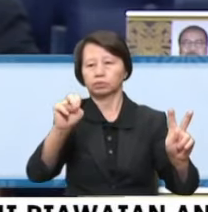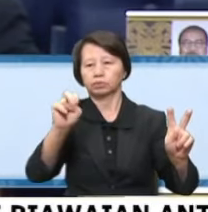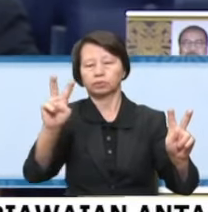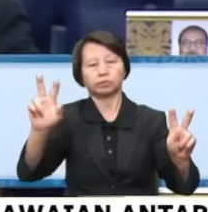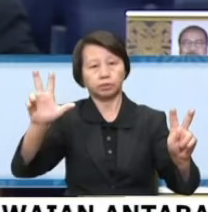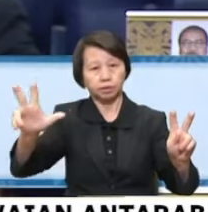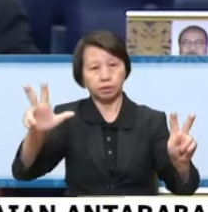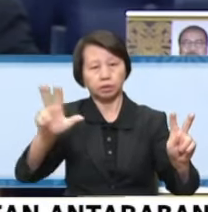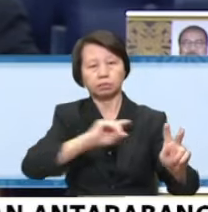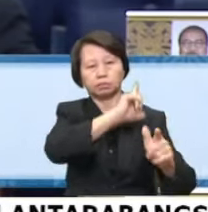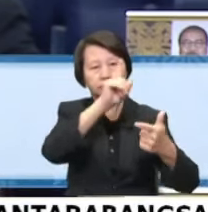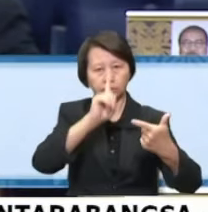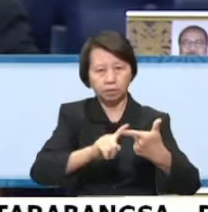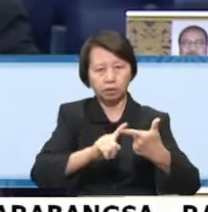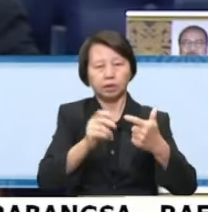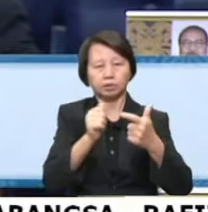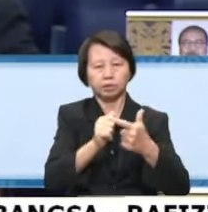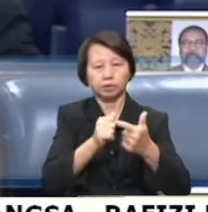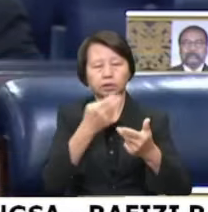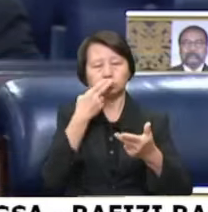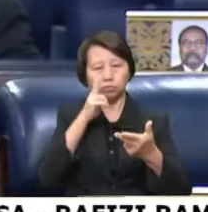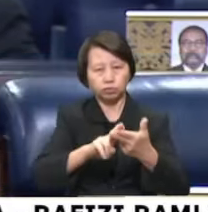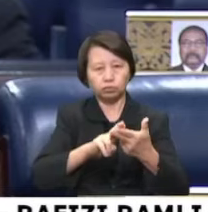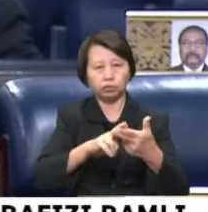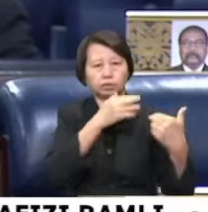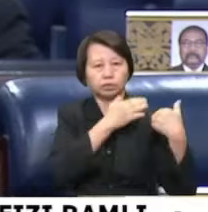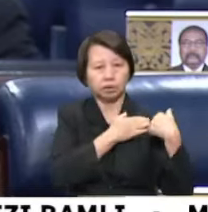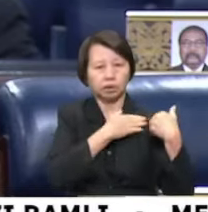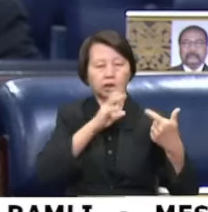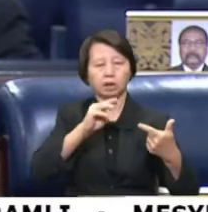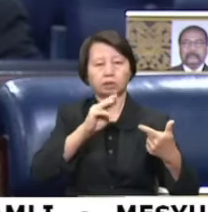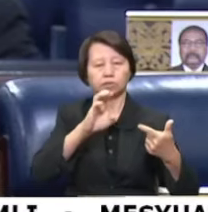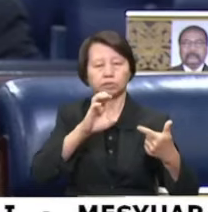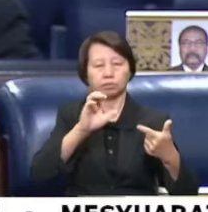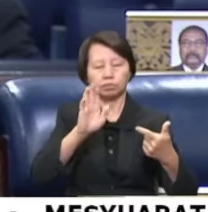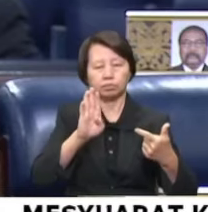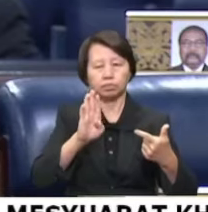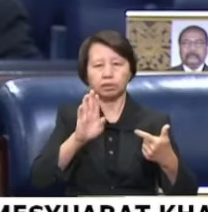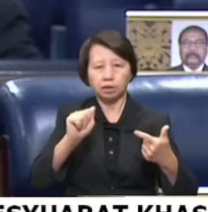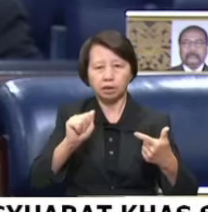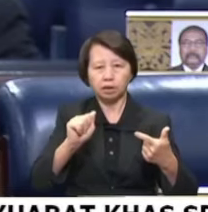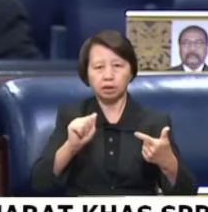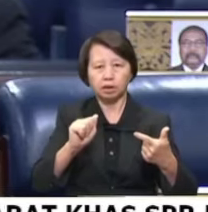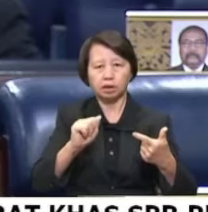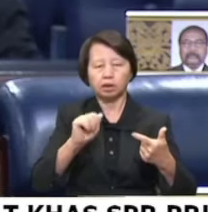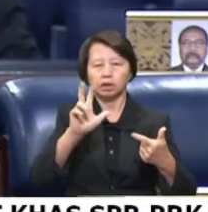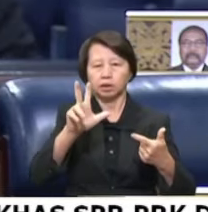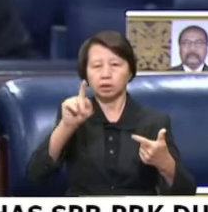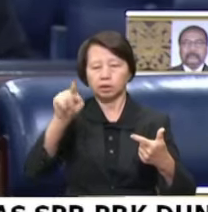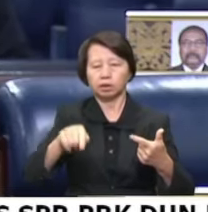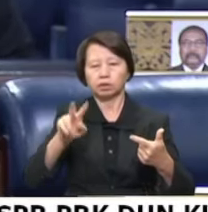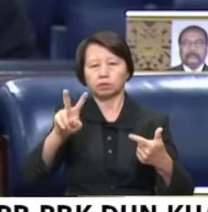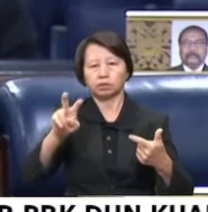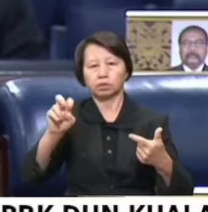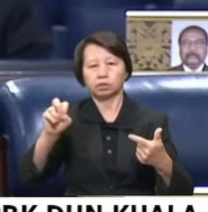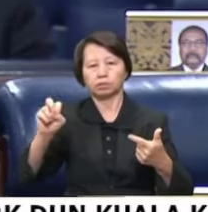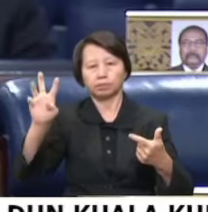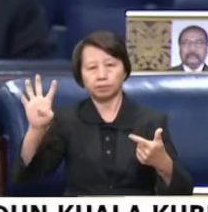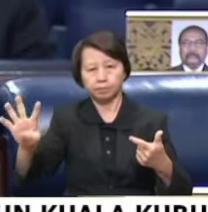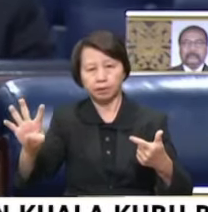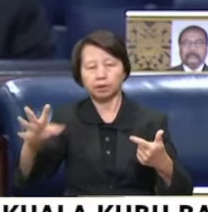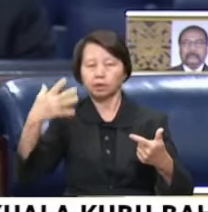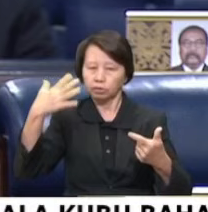2023 dan diikuti dengan waran penjawatan MCBA bilangan K3 tahun 2024